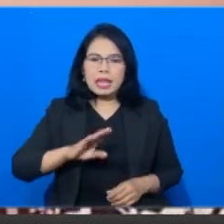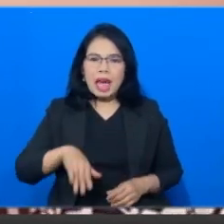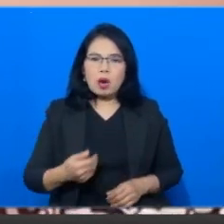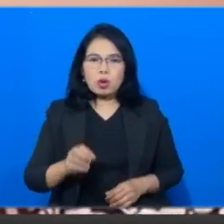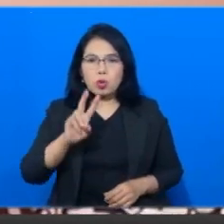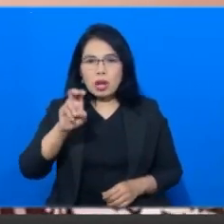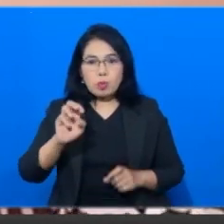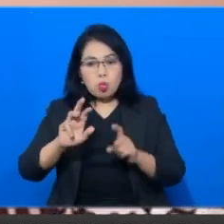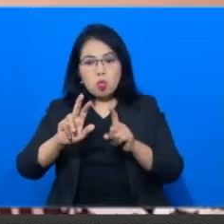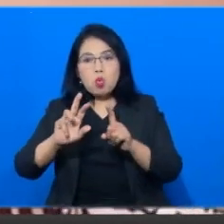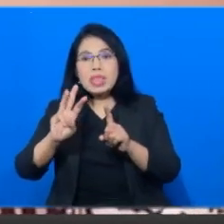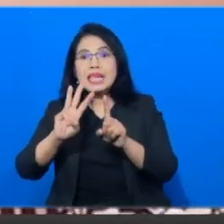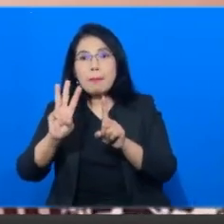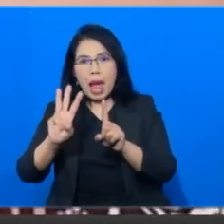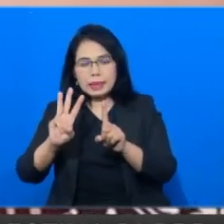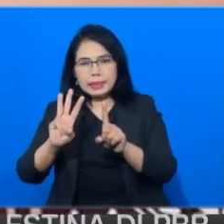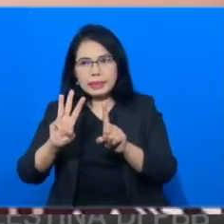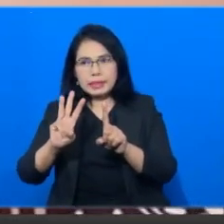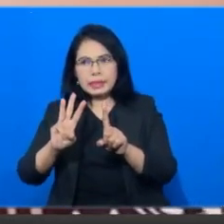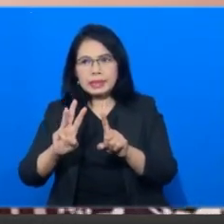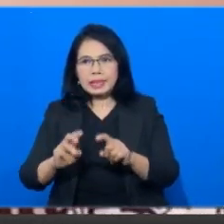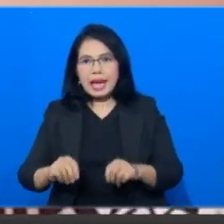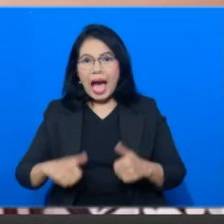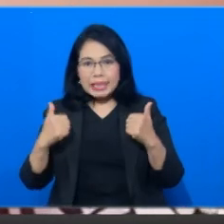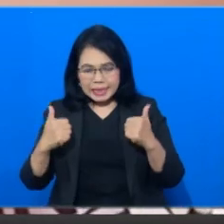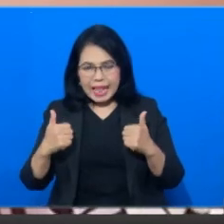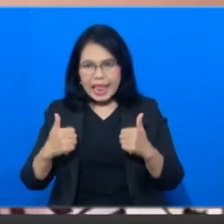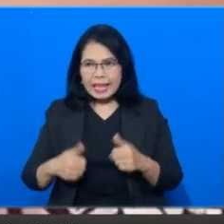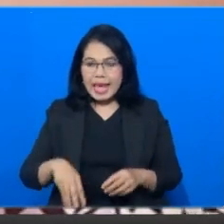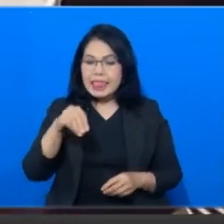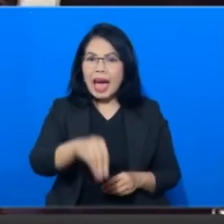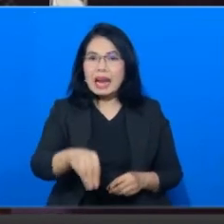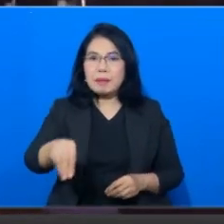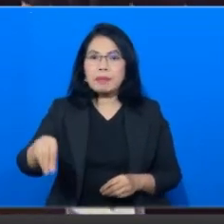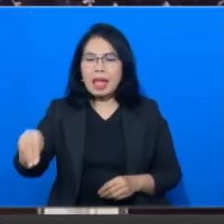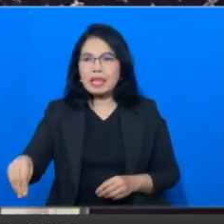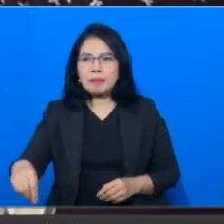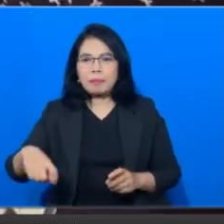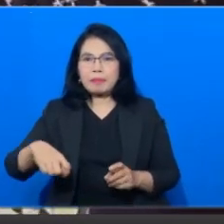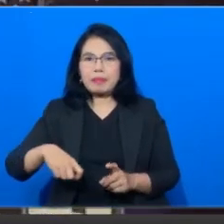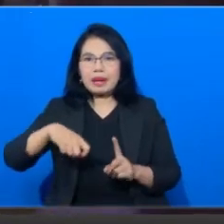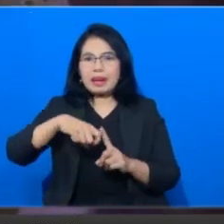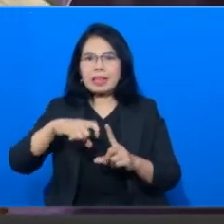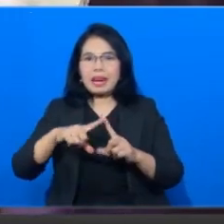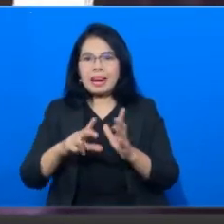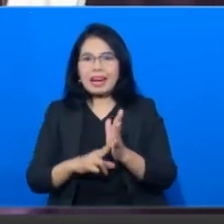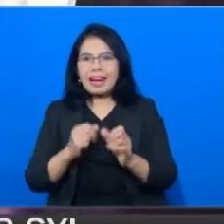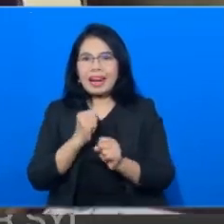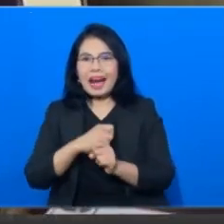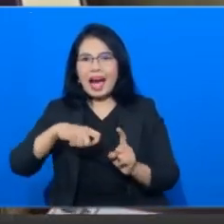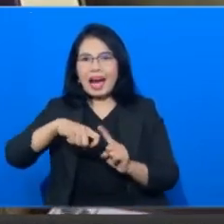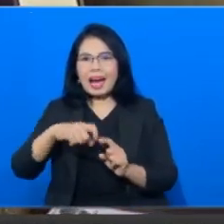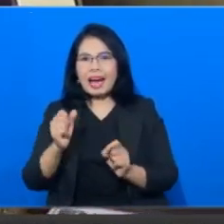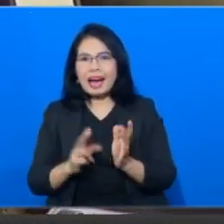Pak? Hasil dari nanam kangkung. Kangkung. Ali Usman yang tergabung dalam kloter